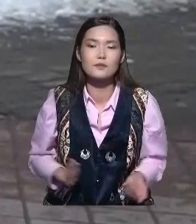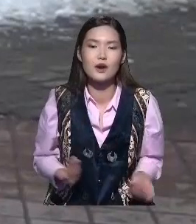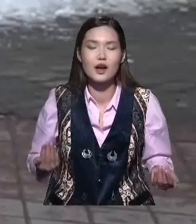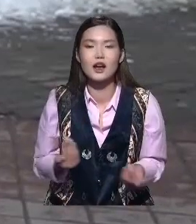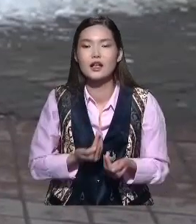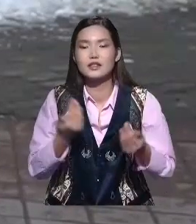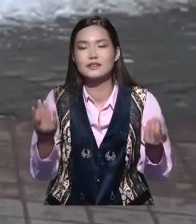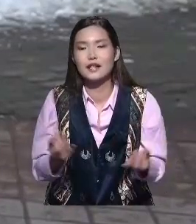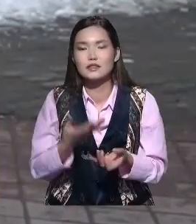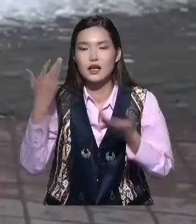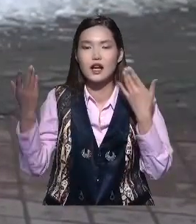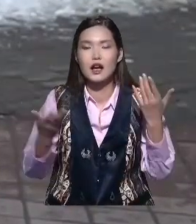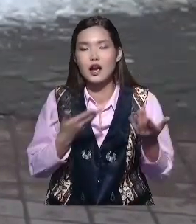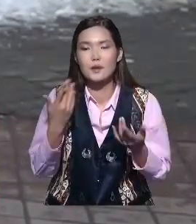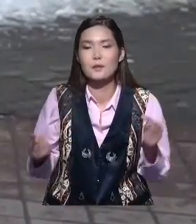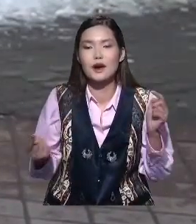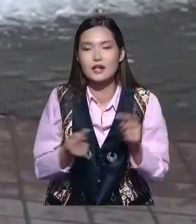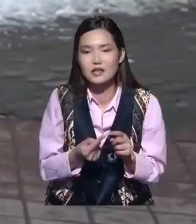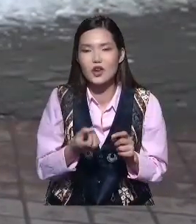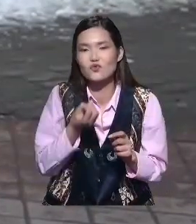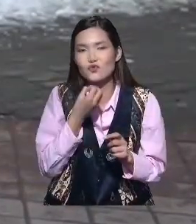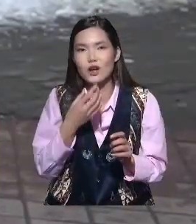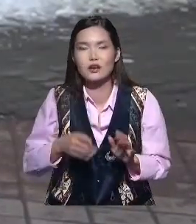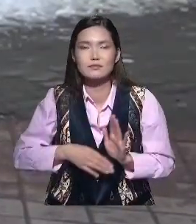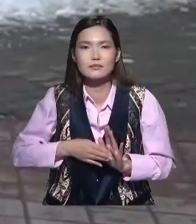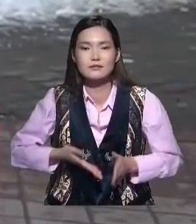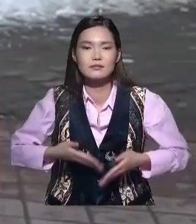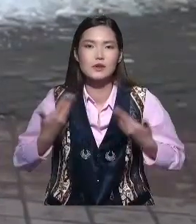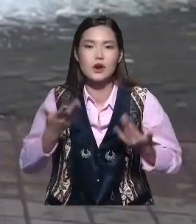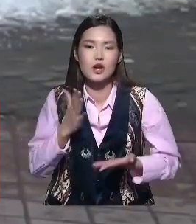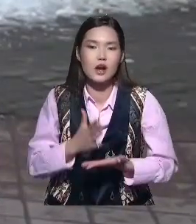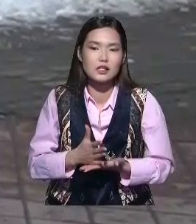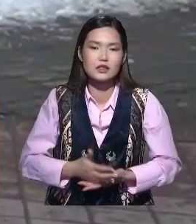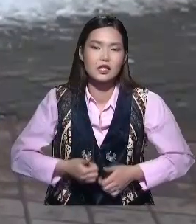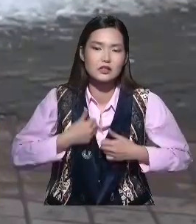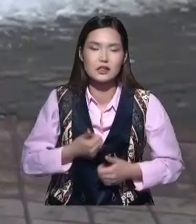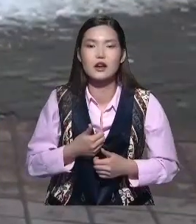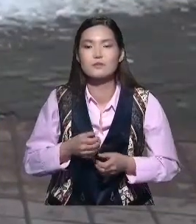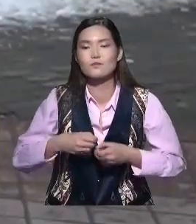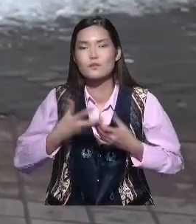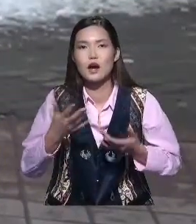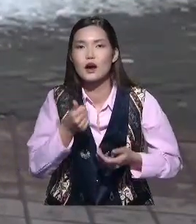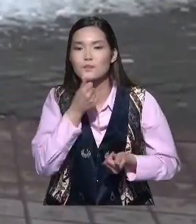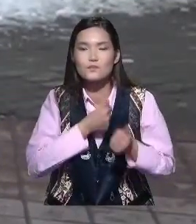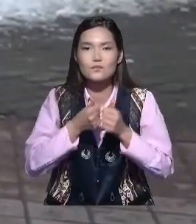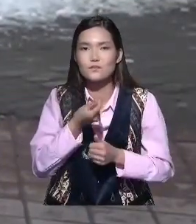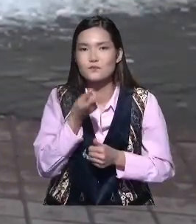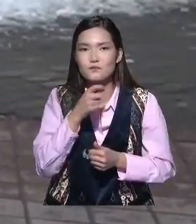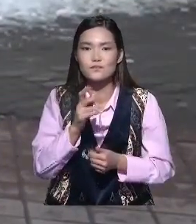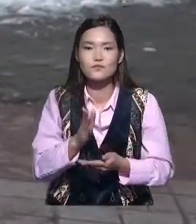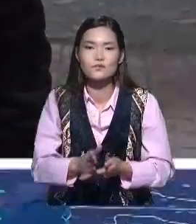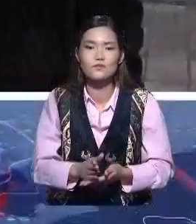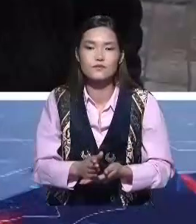болмақ. Білектілер қол күрестіріп, мықтылар қой көтереді. Жастар арқан тартысып, асық атысып тарқасады. Жарыс жеңімпаздарына